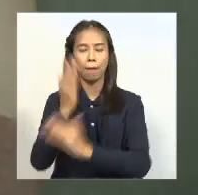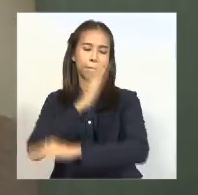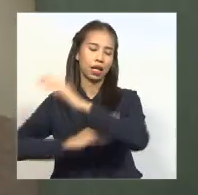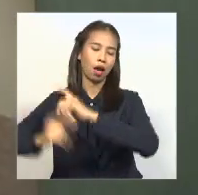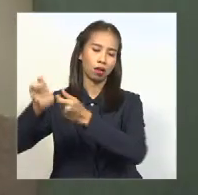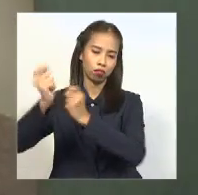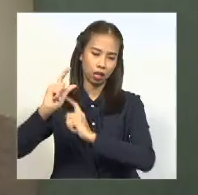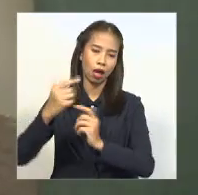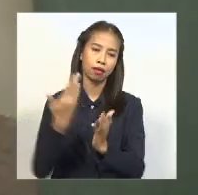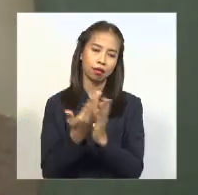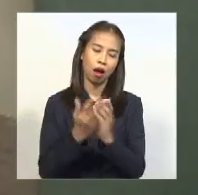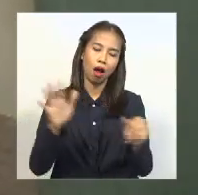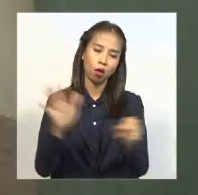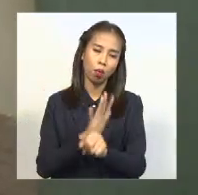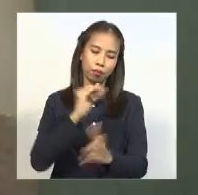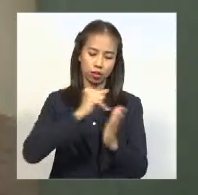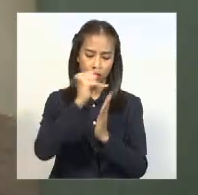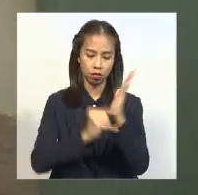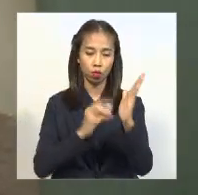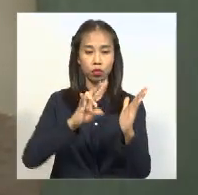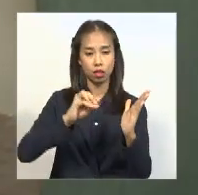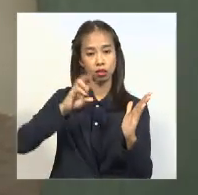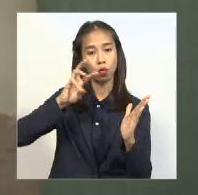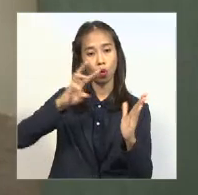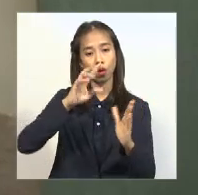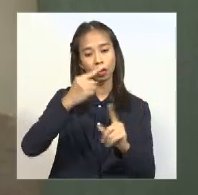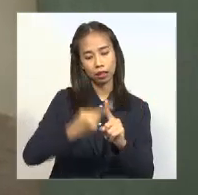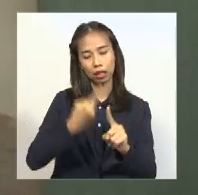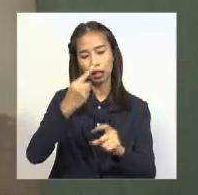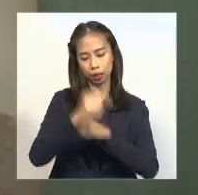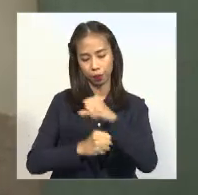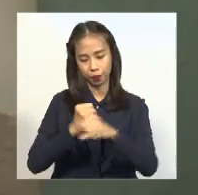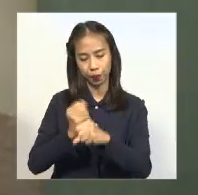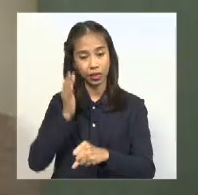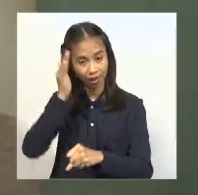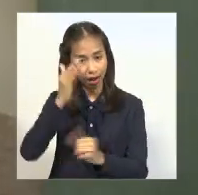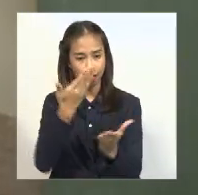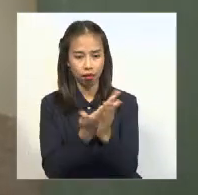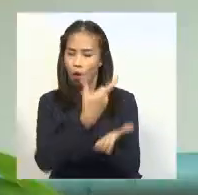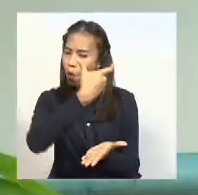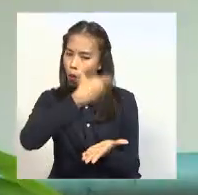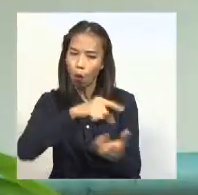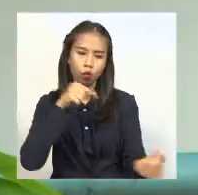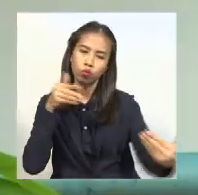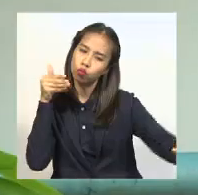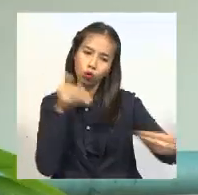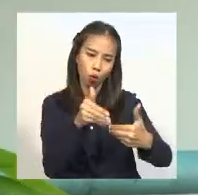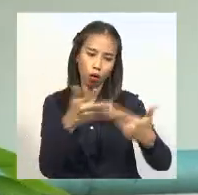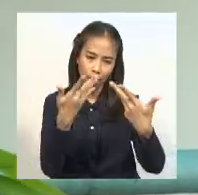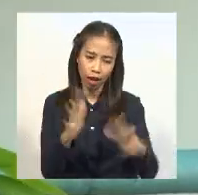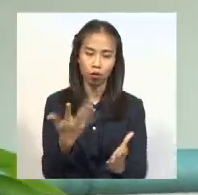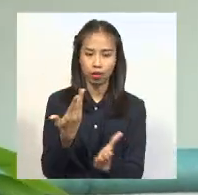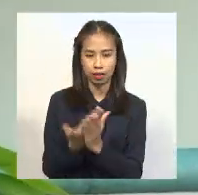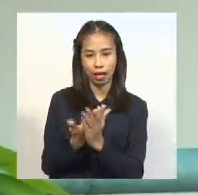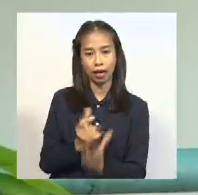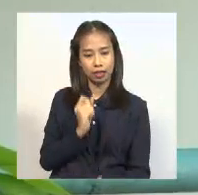ได้ครบทั้ง76จังหวัดในเดือนมกราคมปีหน้าโดยโอนเงินเข้าบัญชีของผู้มีสิทธิ์โดยตรงและการจ่ายเงินจะมีรอบการ